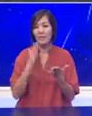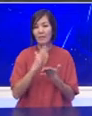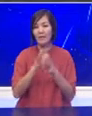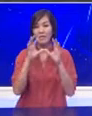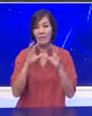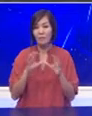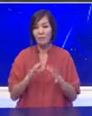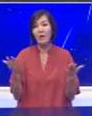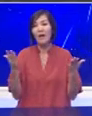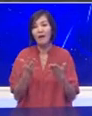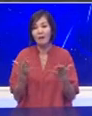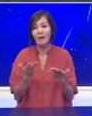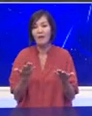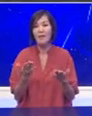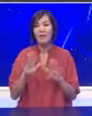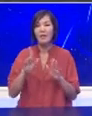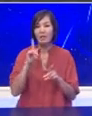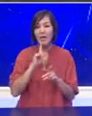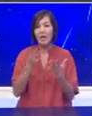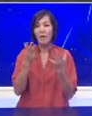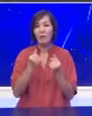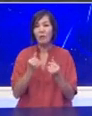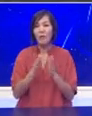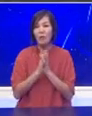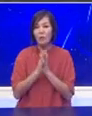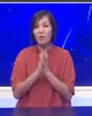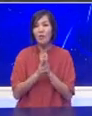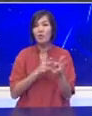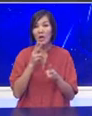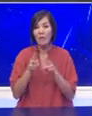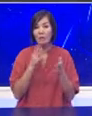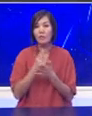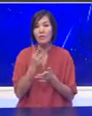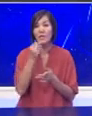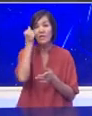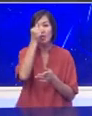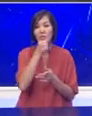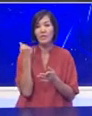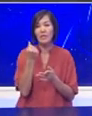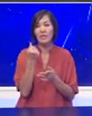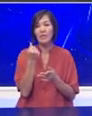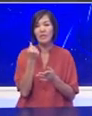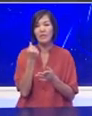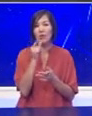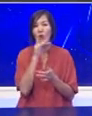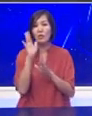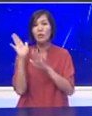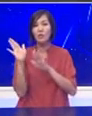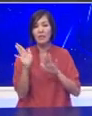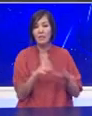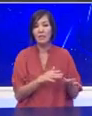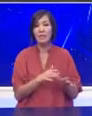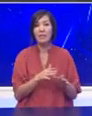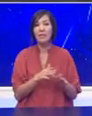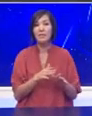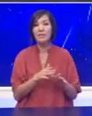айтылған. Қандай біздің жалғалушы тарабына қандай бір өтініштер болады, оны 2 жыл жаңағы өз жаңа осыны қарауында ғой